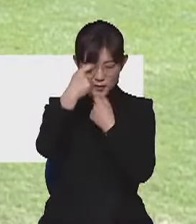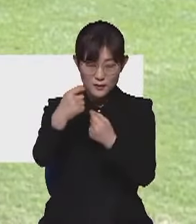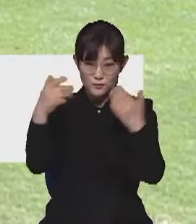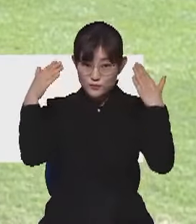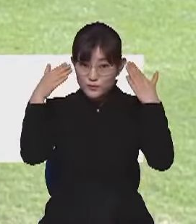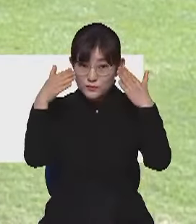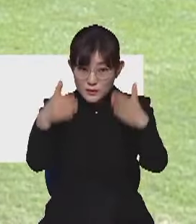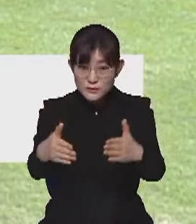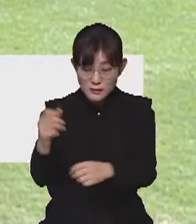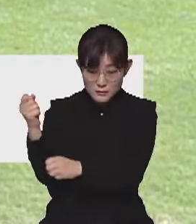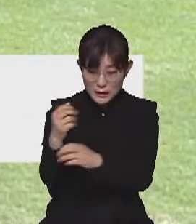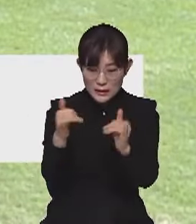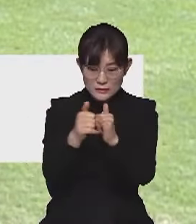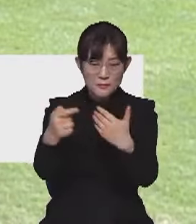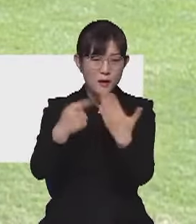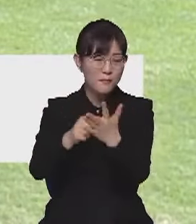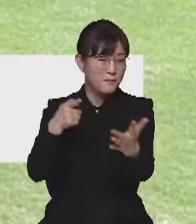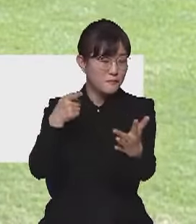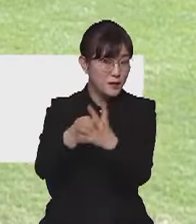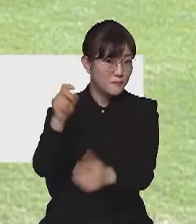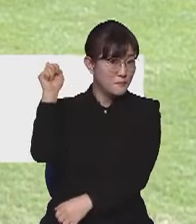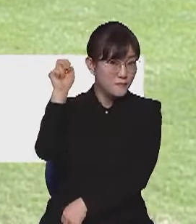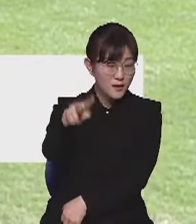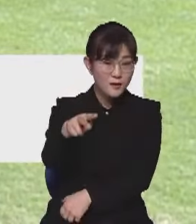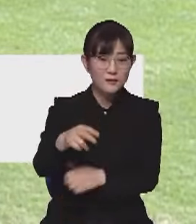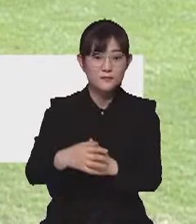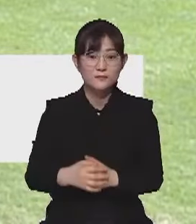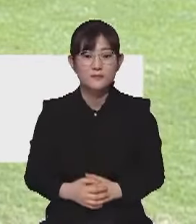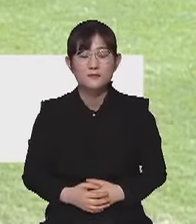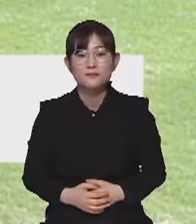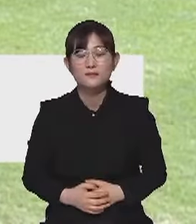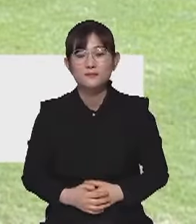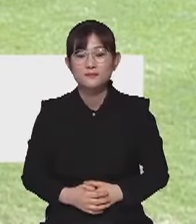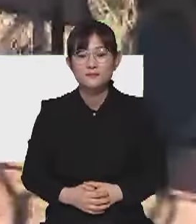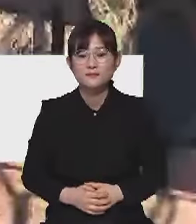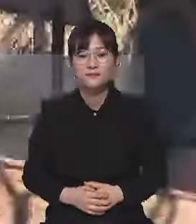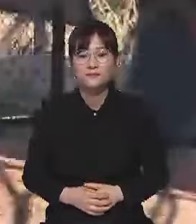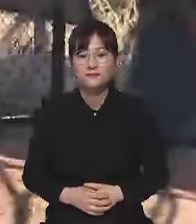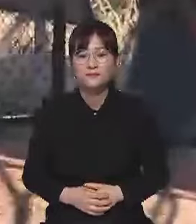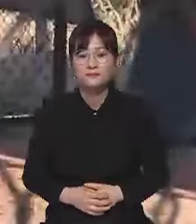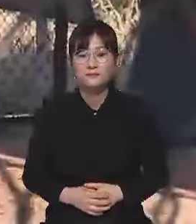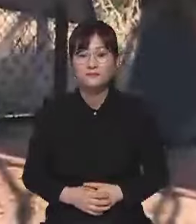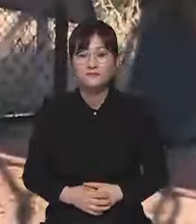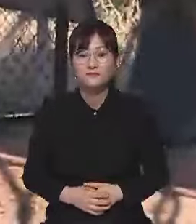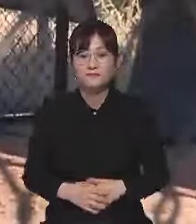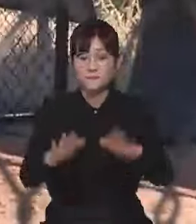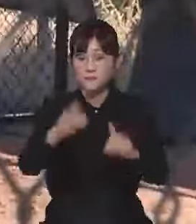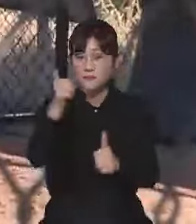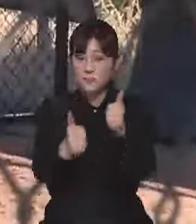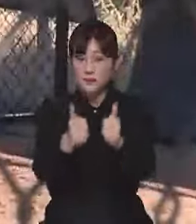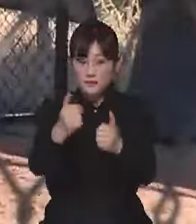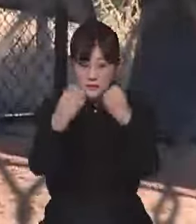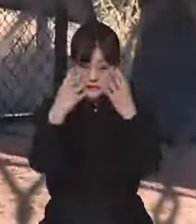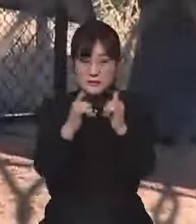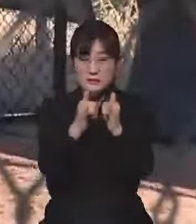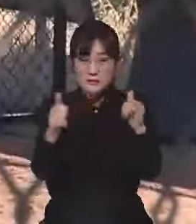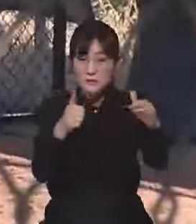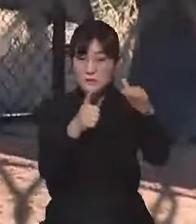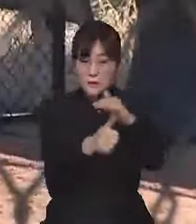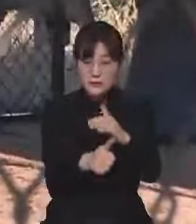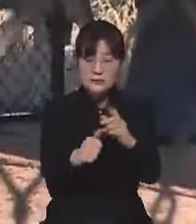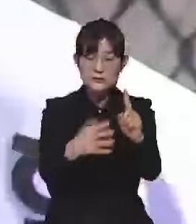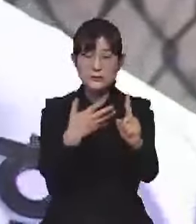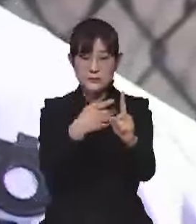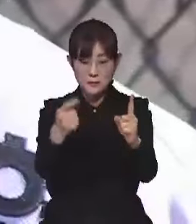심리 싸움을 통해서 그렇게 맞춰잡는 투수이기 때문에 그런 점에서 더 신경 쓰지 않을까 생각합니다. 이번 시즌 신인 드래프트 1차